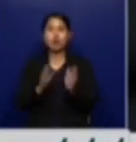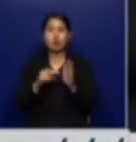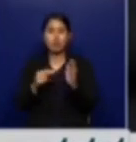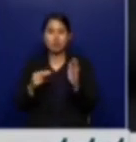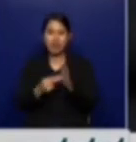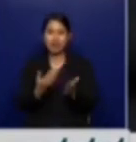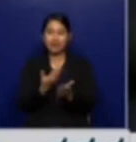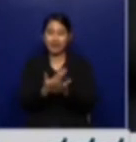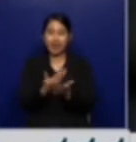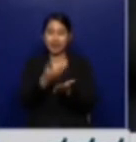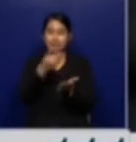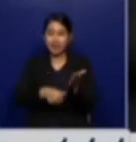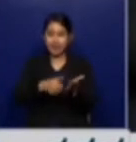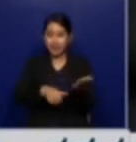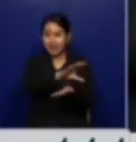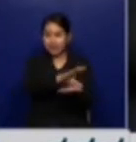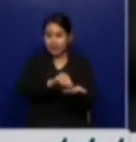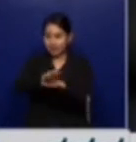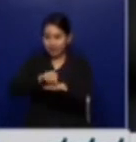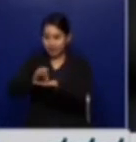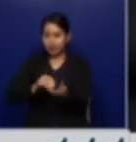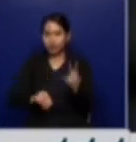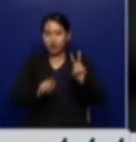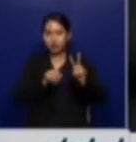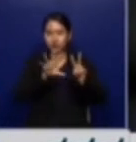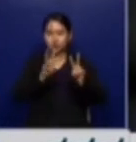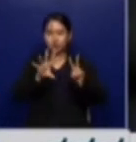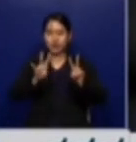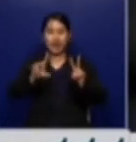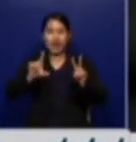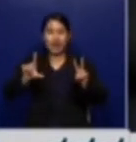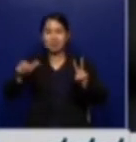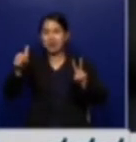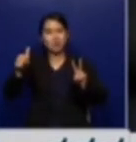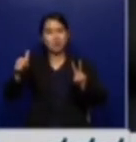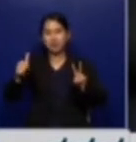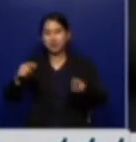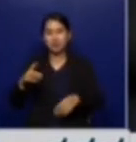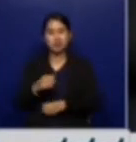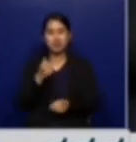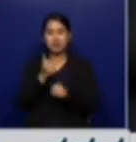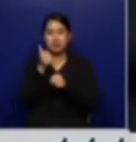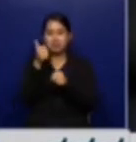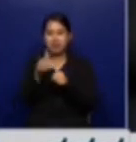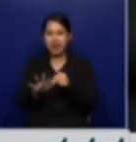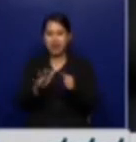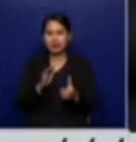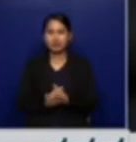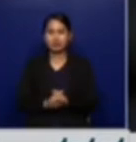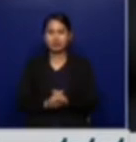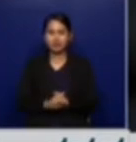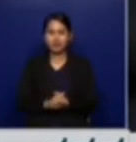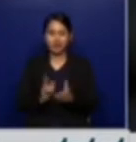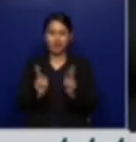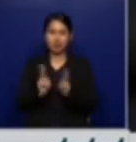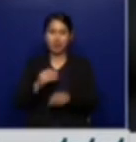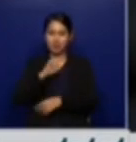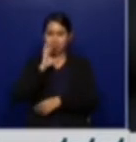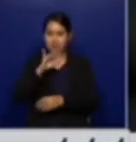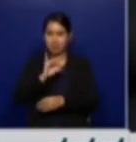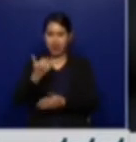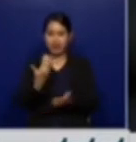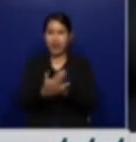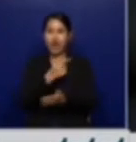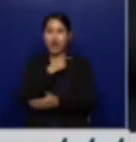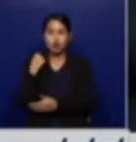ได้ 2.67 ล้านล้านเนี่ยเป็นไปไม่ได้กรรมาธิการบางท่านบอกต้องขาดดุลไปถึง 300,000 ล้